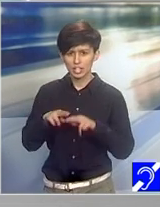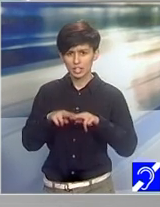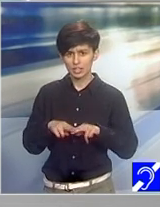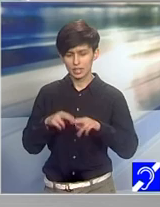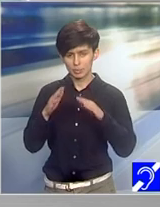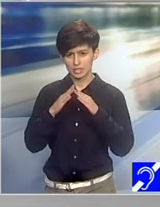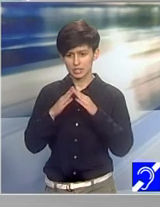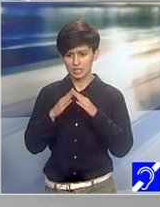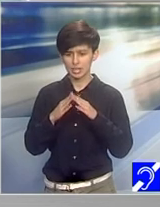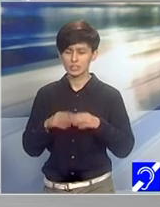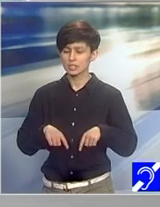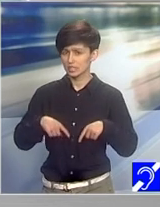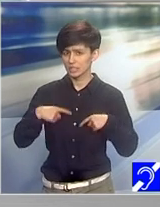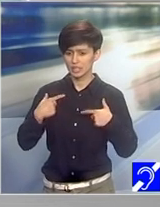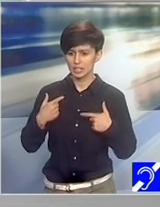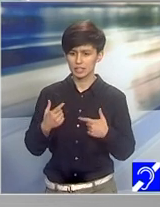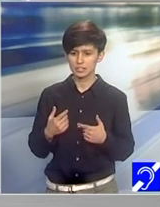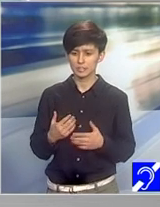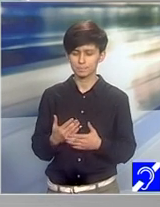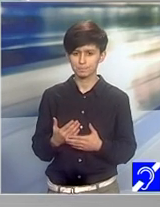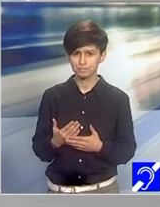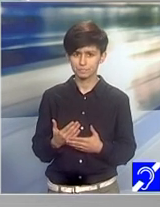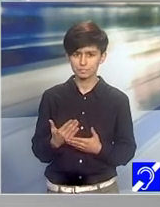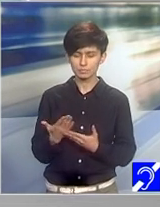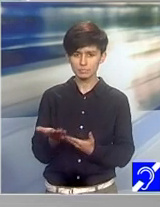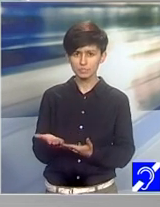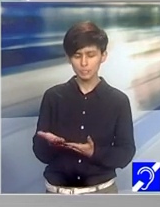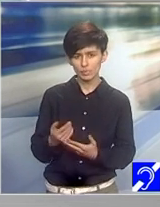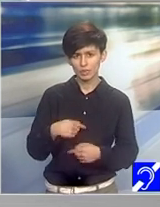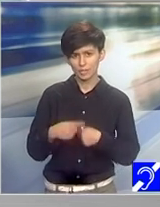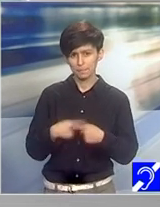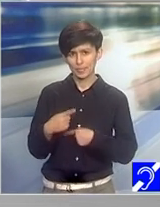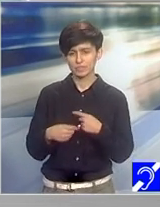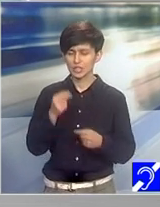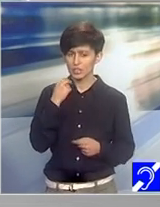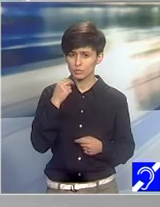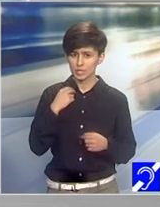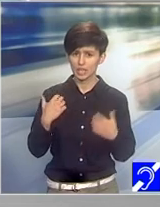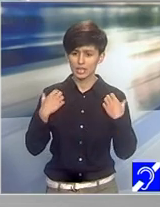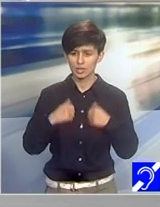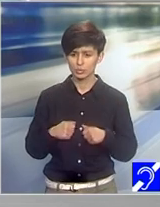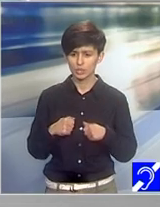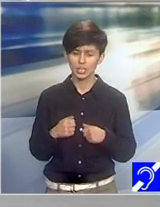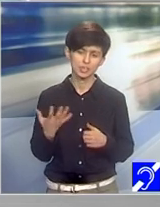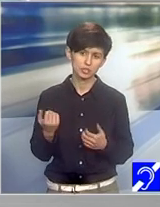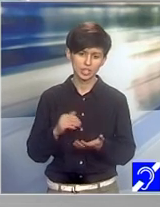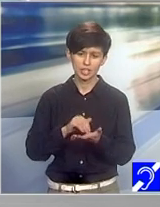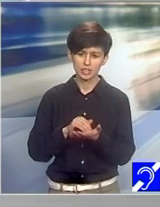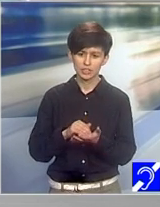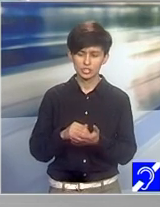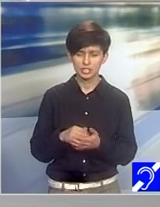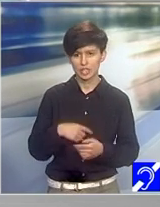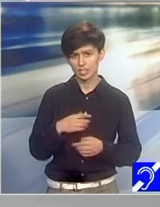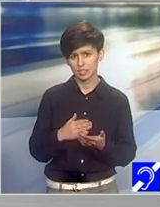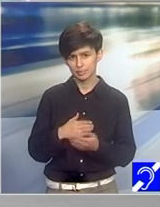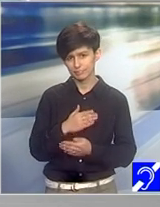să supraviețuiască și să asigure funcționarea cu alimente, cu îmbrăcăminte și cu cele necesare purtării războiului